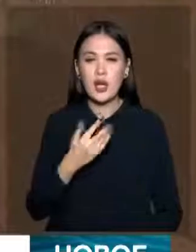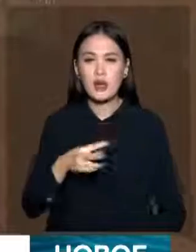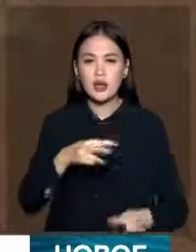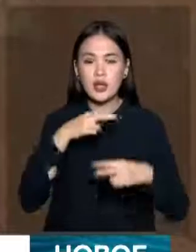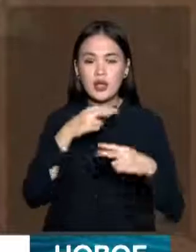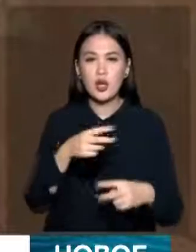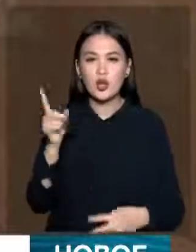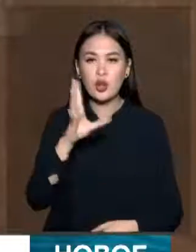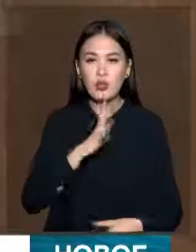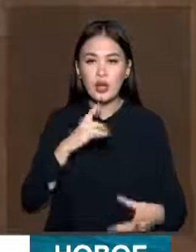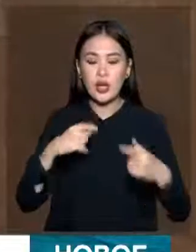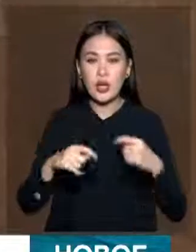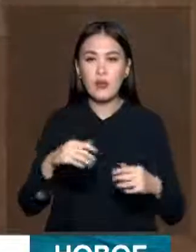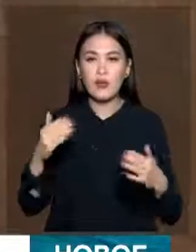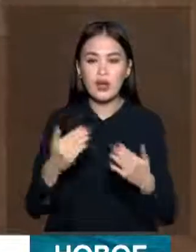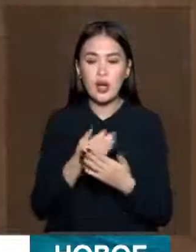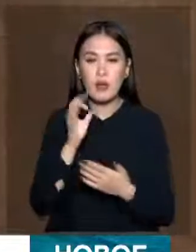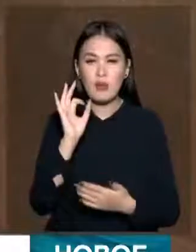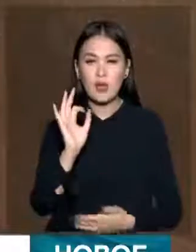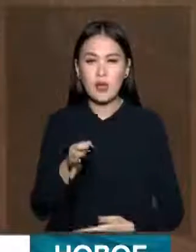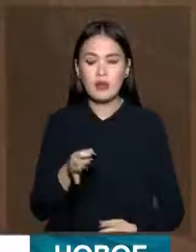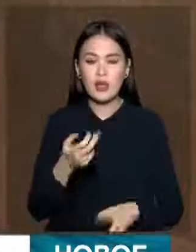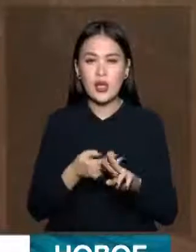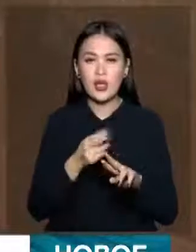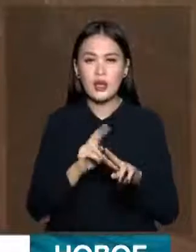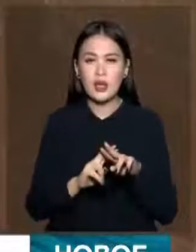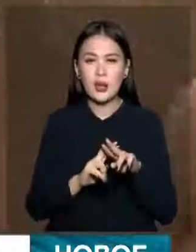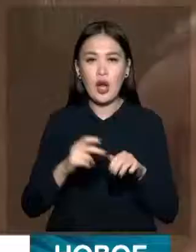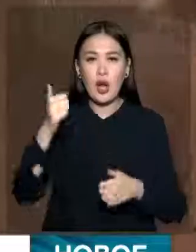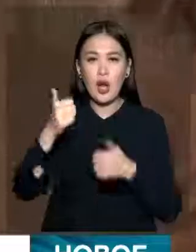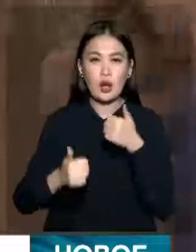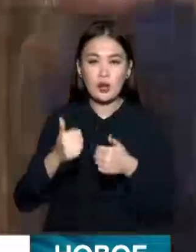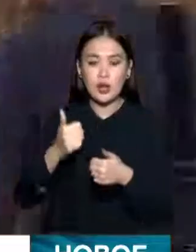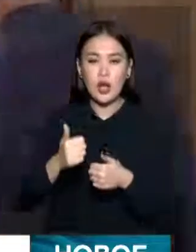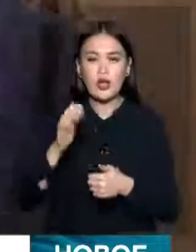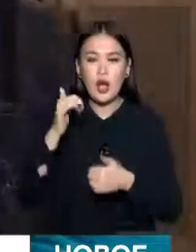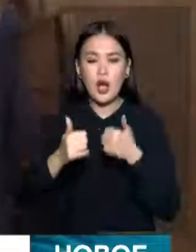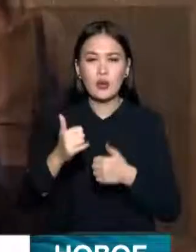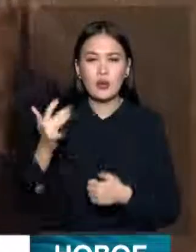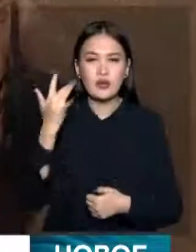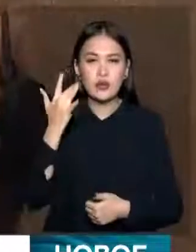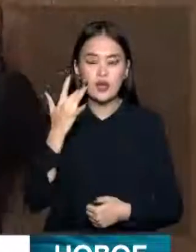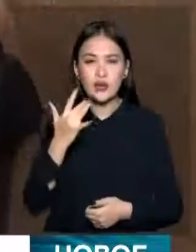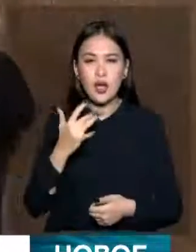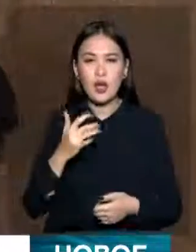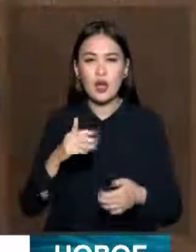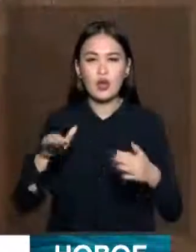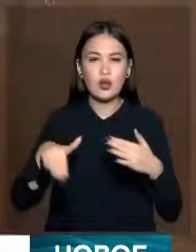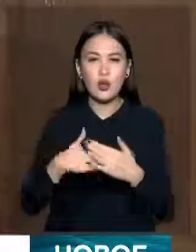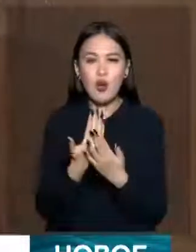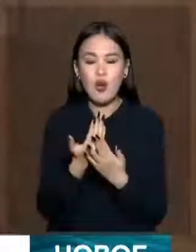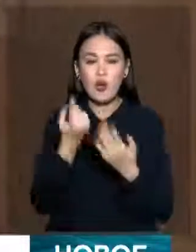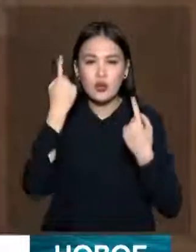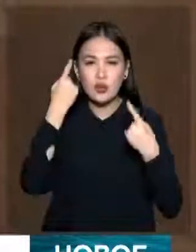том, чтобы рынок был по-настоящему конкурентен. Потому что именно конкуренция формирует новый человеческий